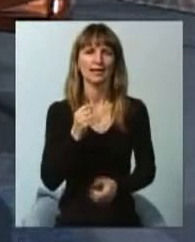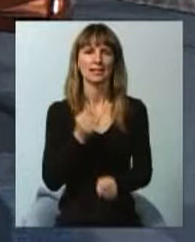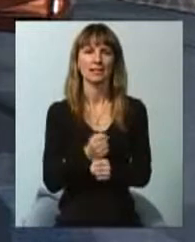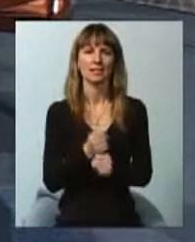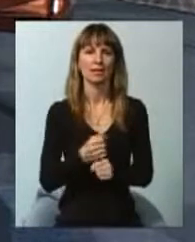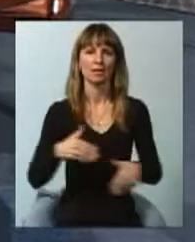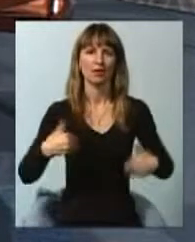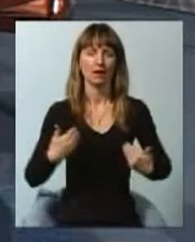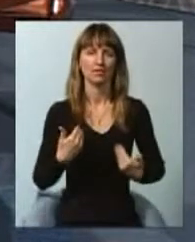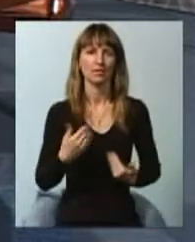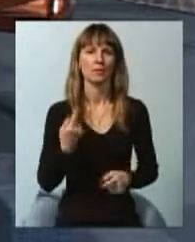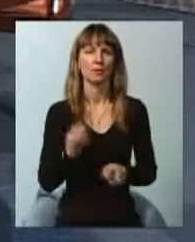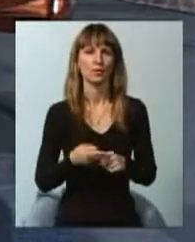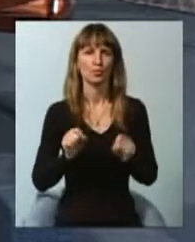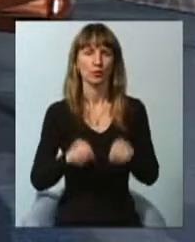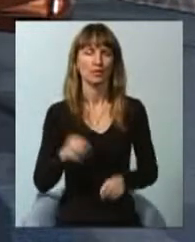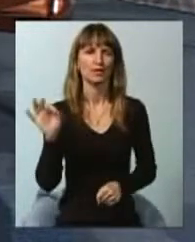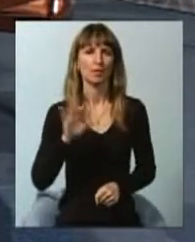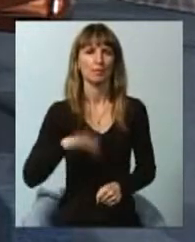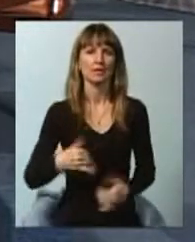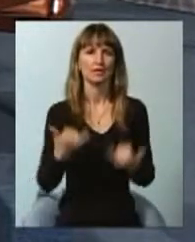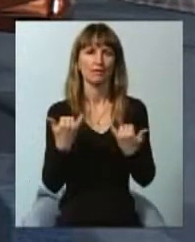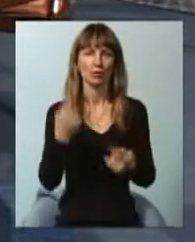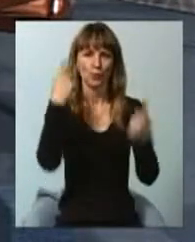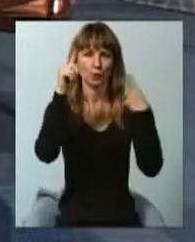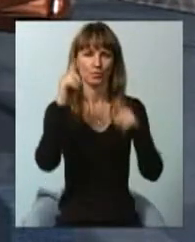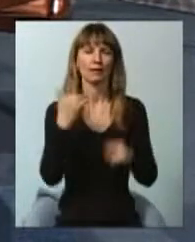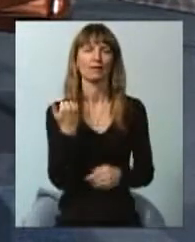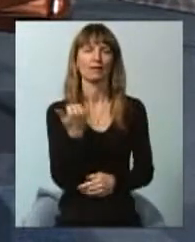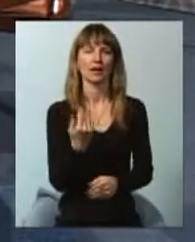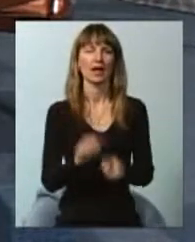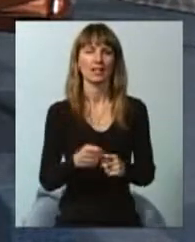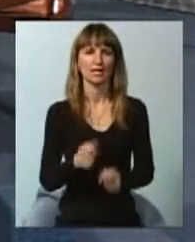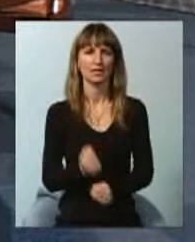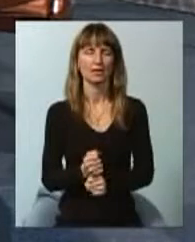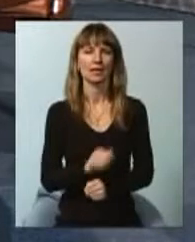зробите корисну річ. Тож, можливо, одразу після сьогоднішнього мультика ви це й зробите.